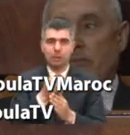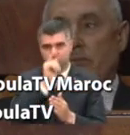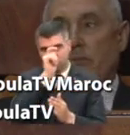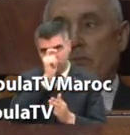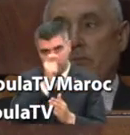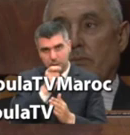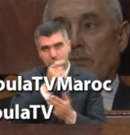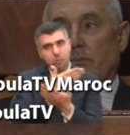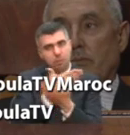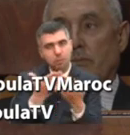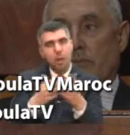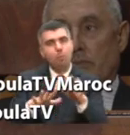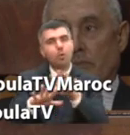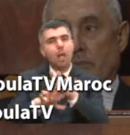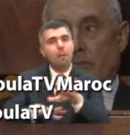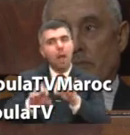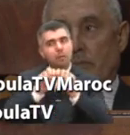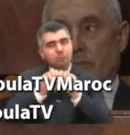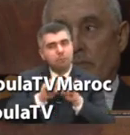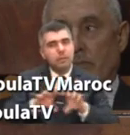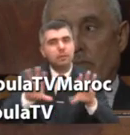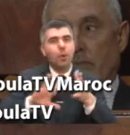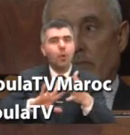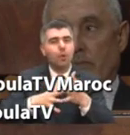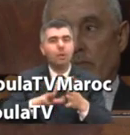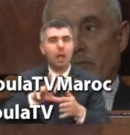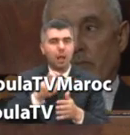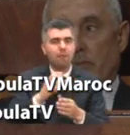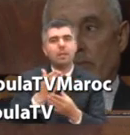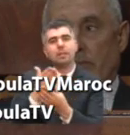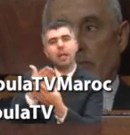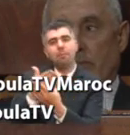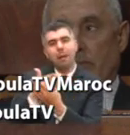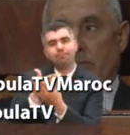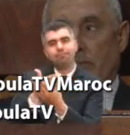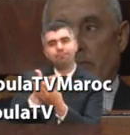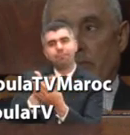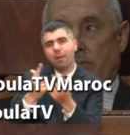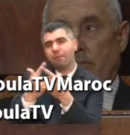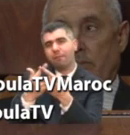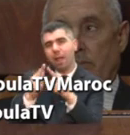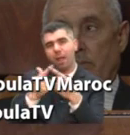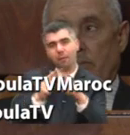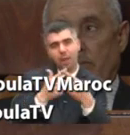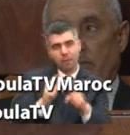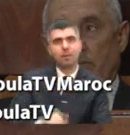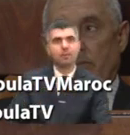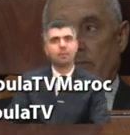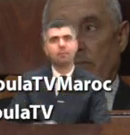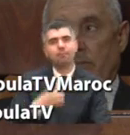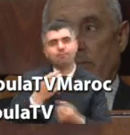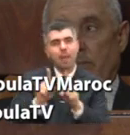ديالنا، مثلها بحال العنف المدرسي، والأسباب ديالها متنوعة، منها تدهور